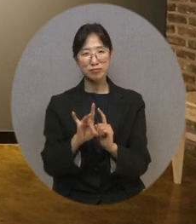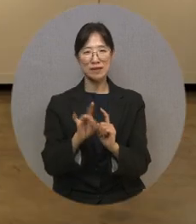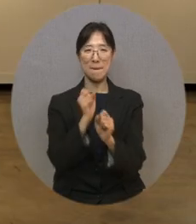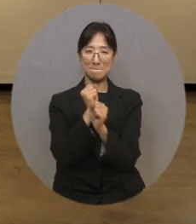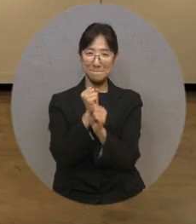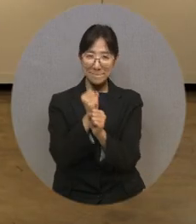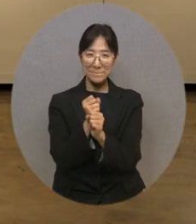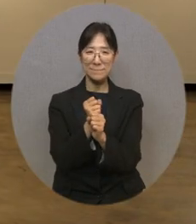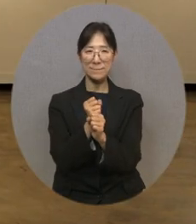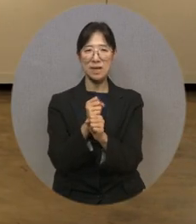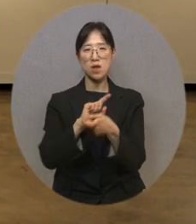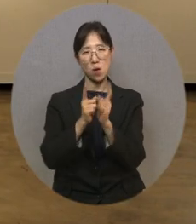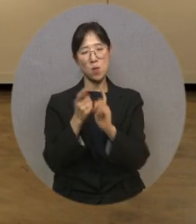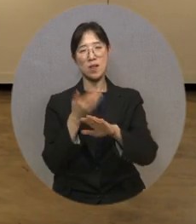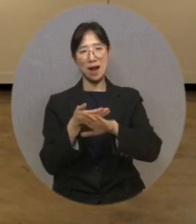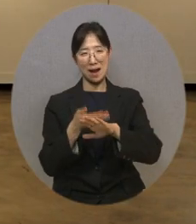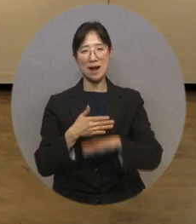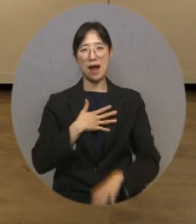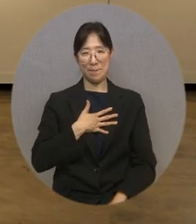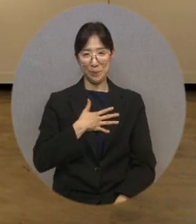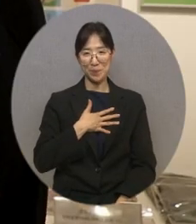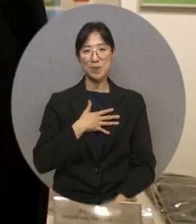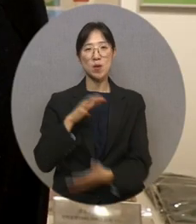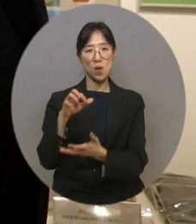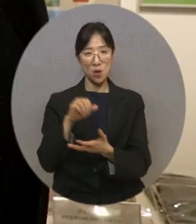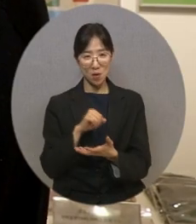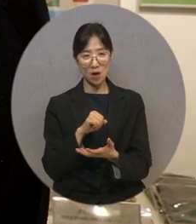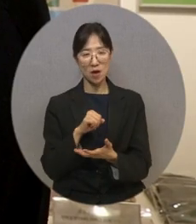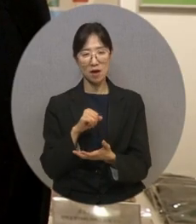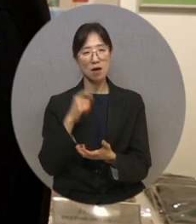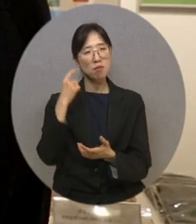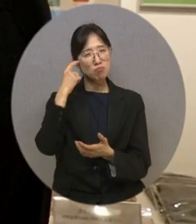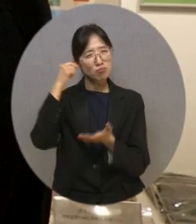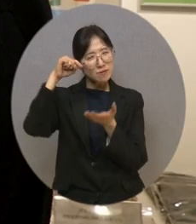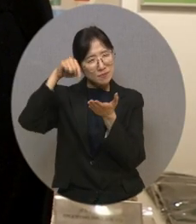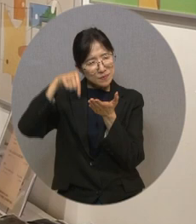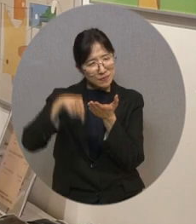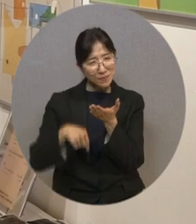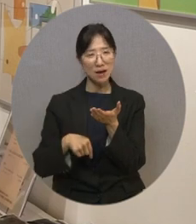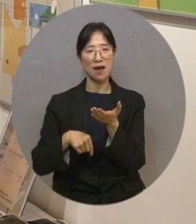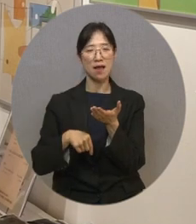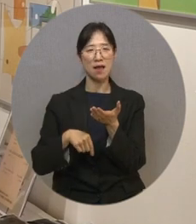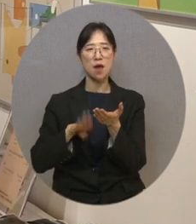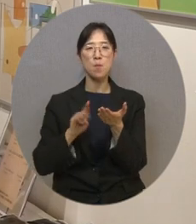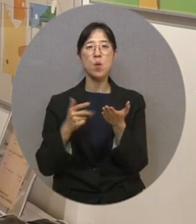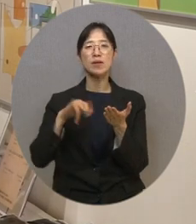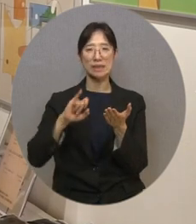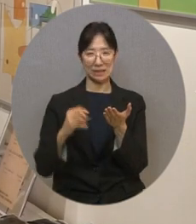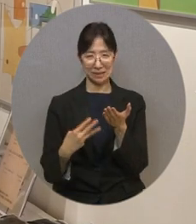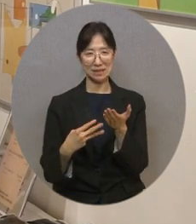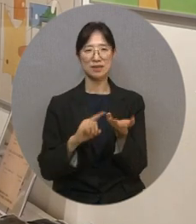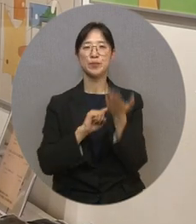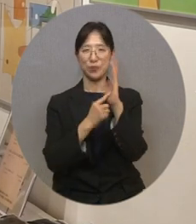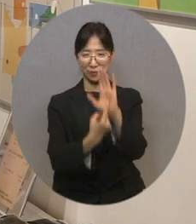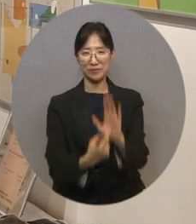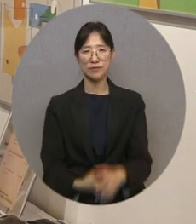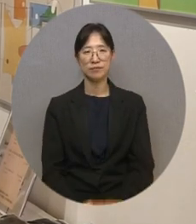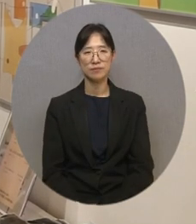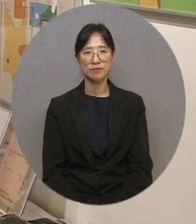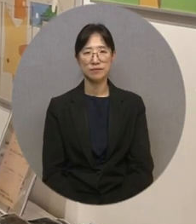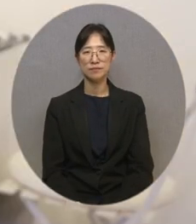빚어내는 서로 다른 감정들을 통해 무의식 속 깊숙한 내면의 본질을 표현했습니다.